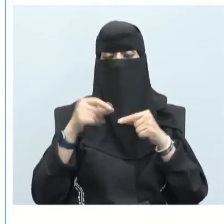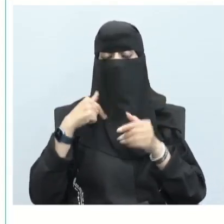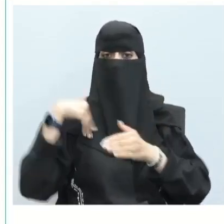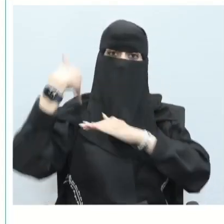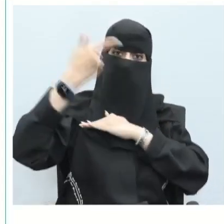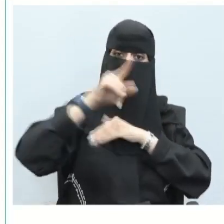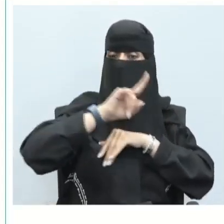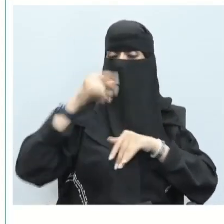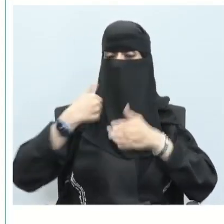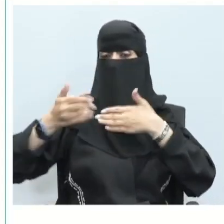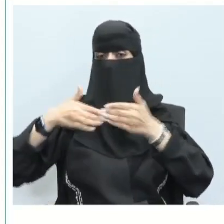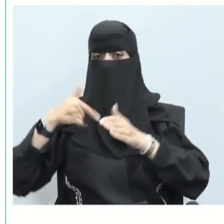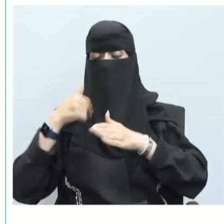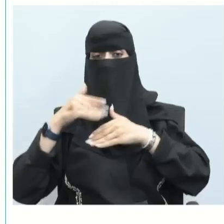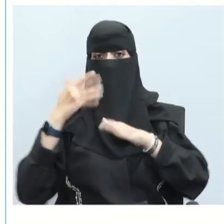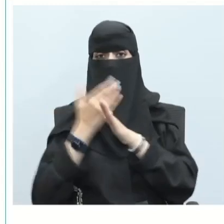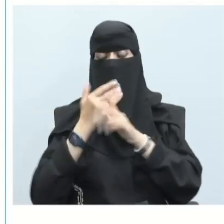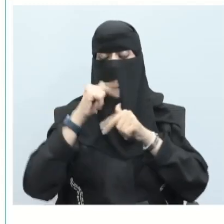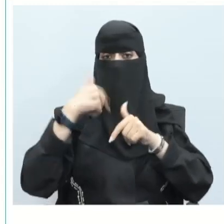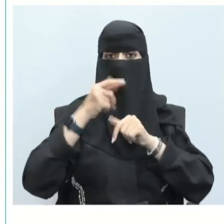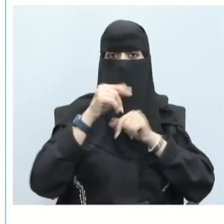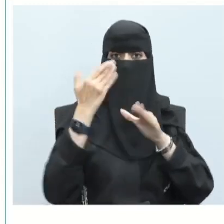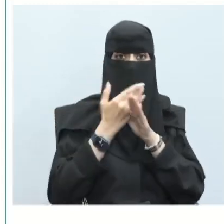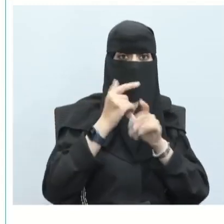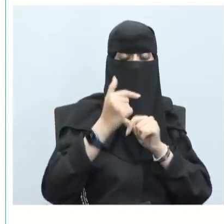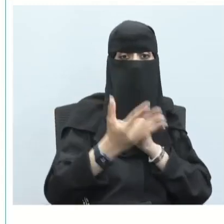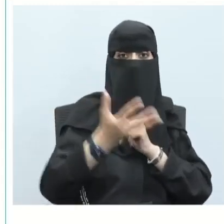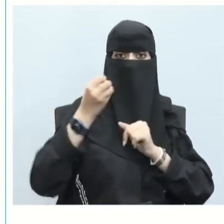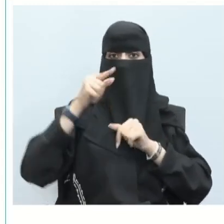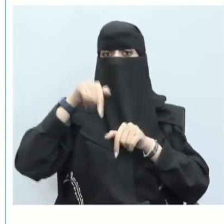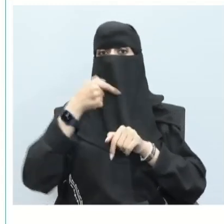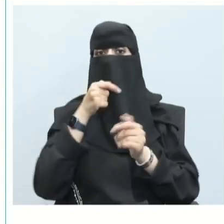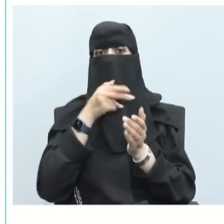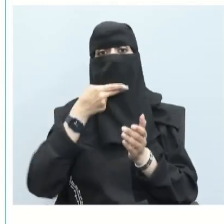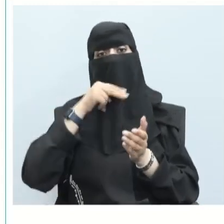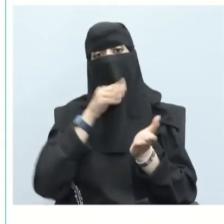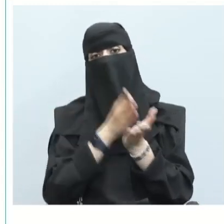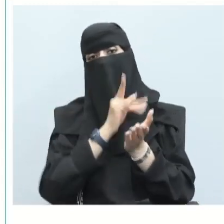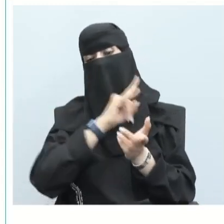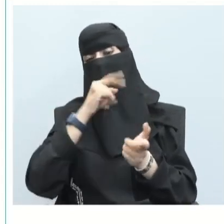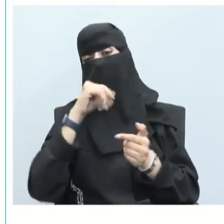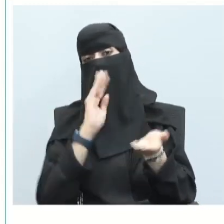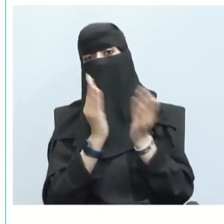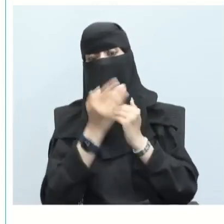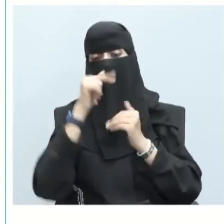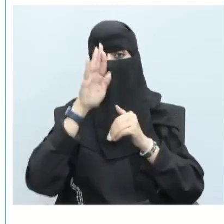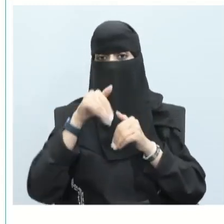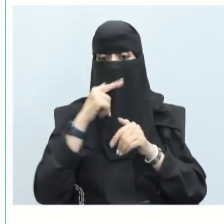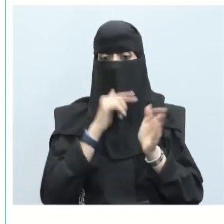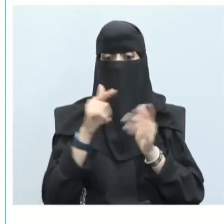علاقه لها بالحجه كي ننزع عنها مصداقيتها اذا تقع هذه المغالطه تسميم